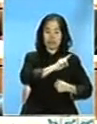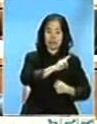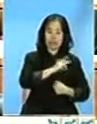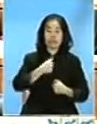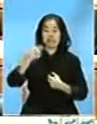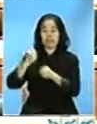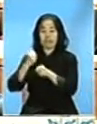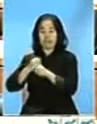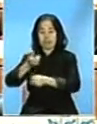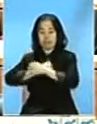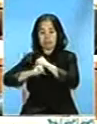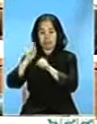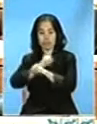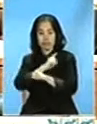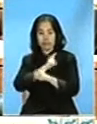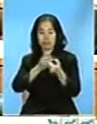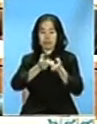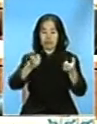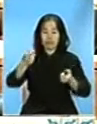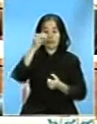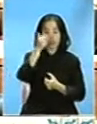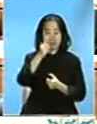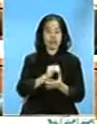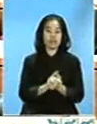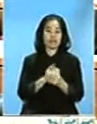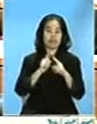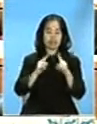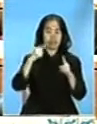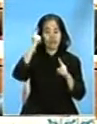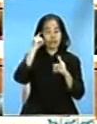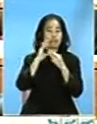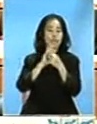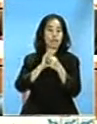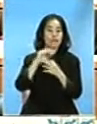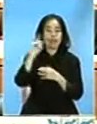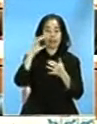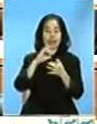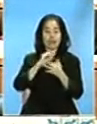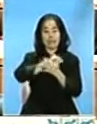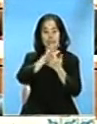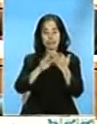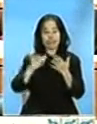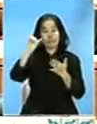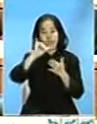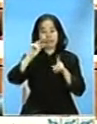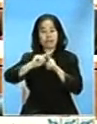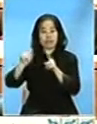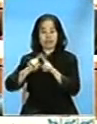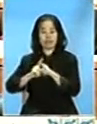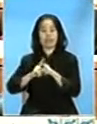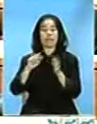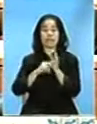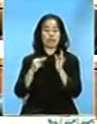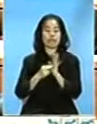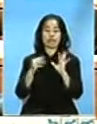ของการปฏิบัติหน้าที่ได้ทำให้ความกังวลในเรื่องของสภาเครือญาติสภาผัวเมียนั้นไม่อยู่ใน